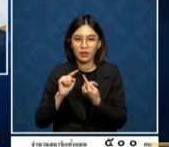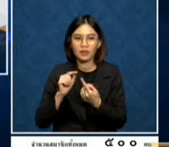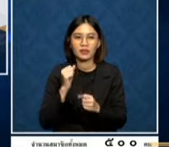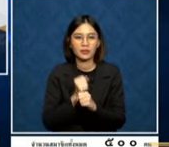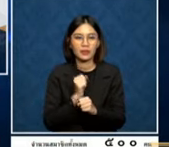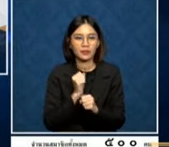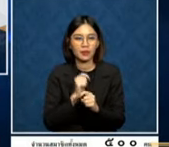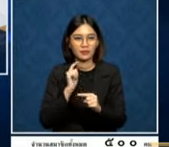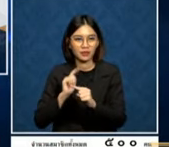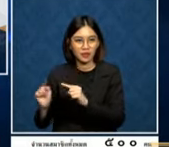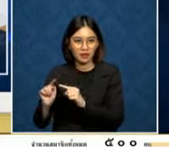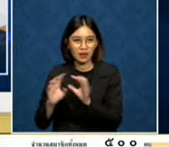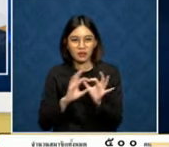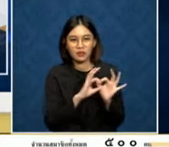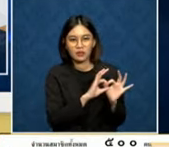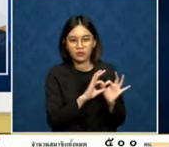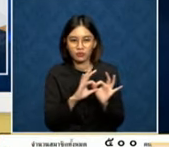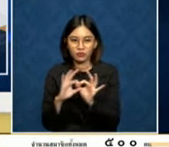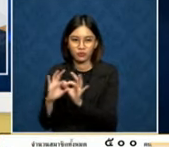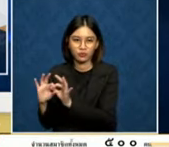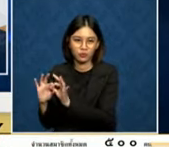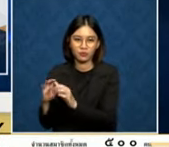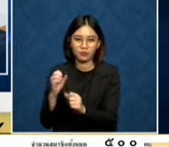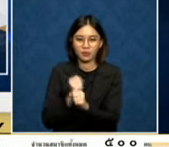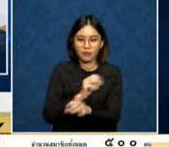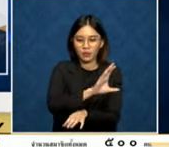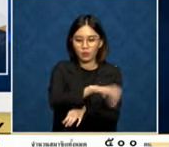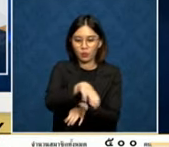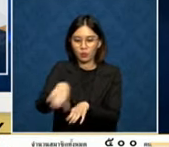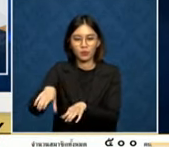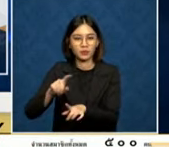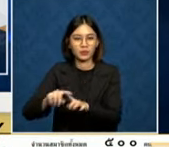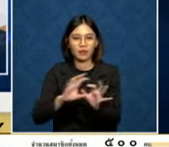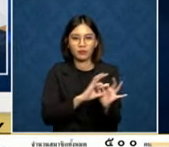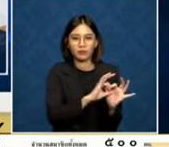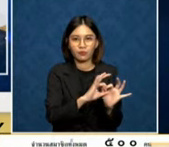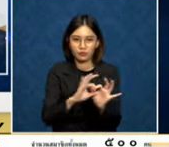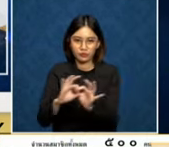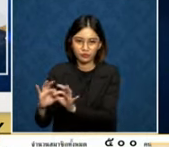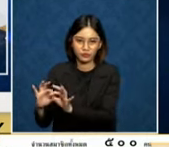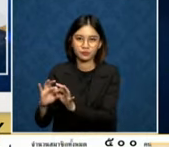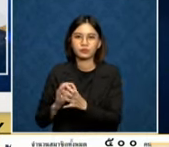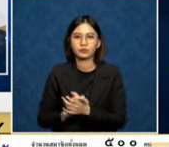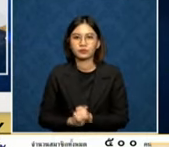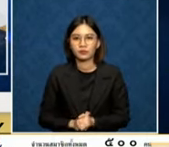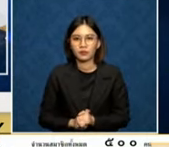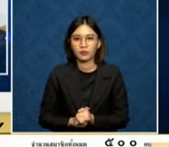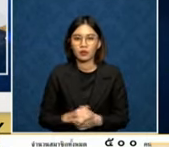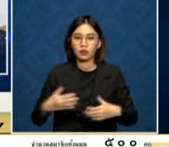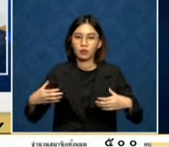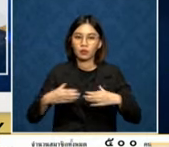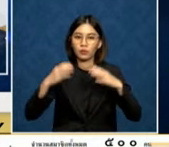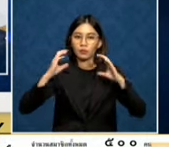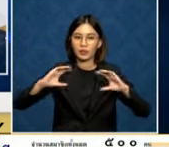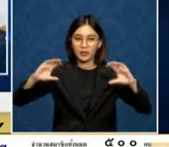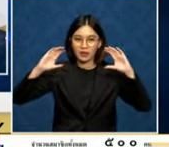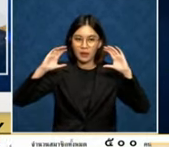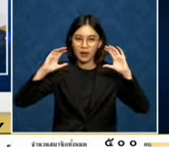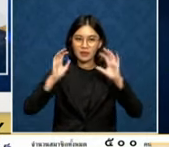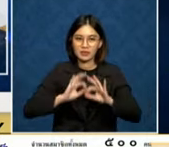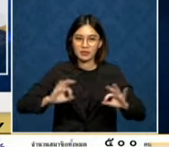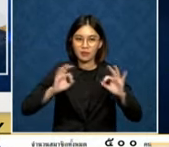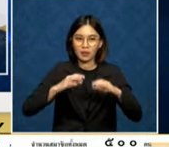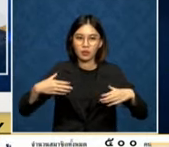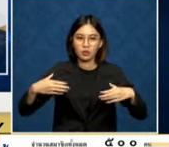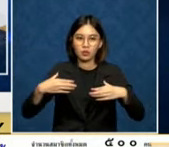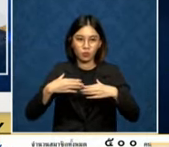การและผูกพันกับทุกองค์กรซึ่งรัฐบาลโดยเฉพาะพรรค